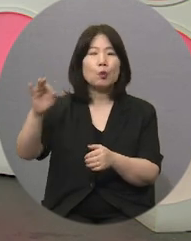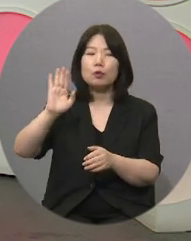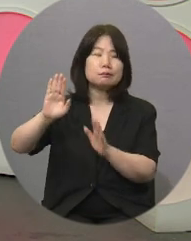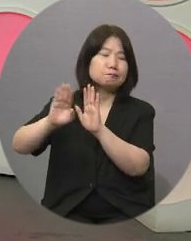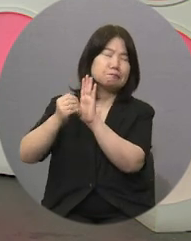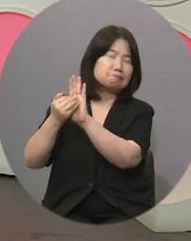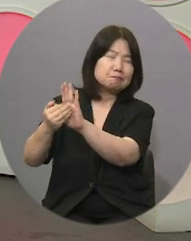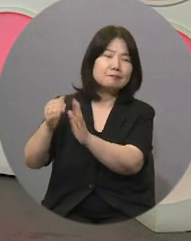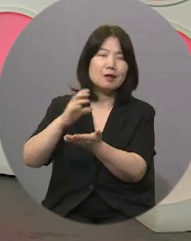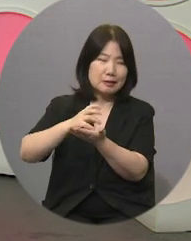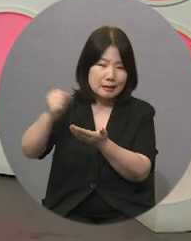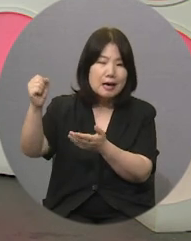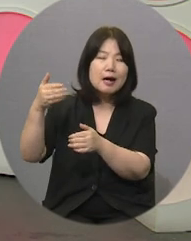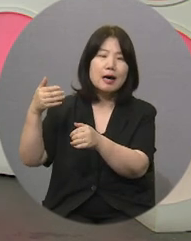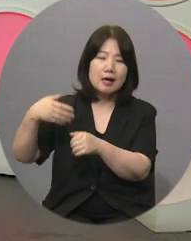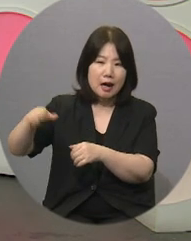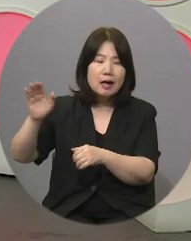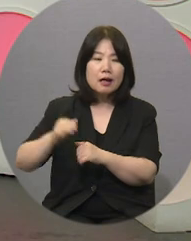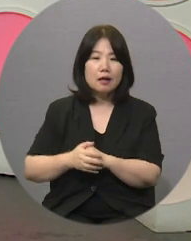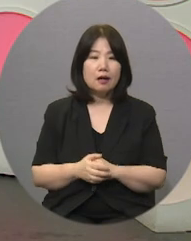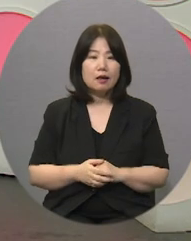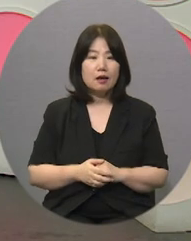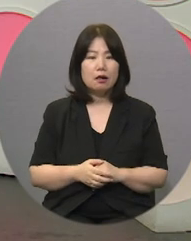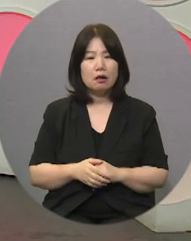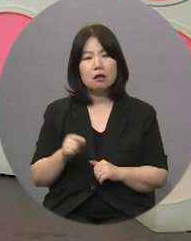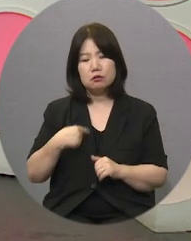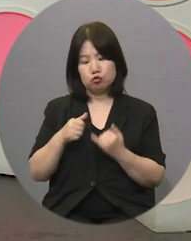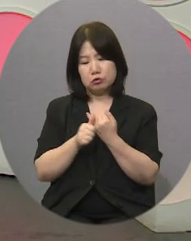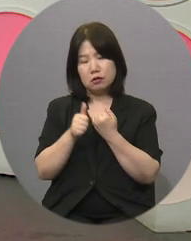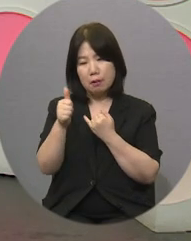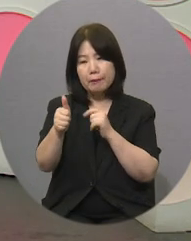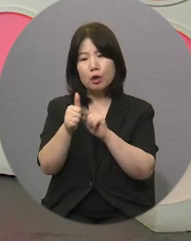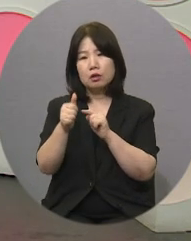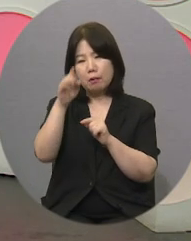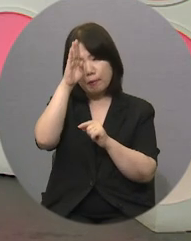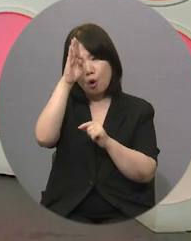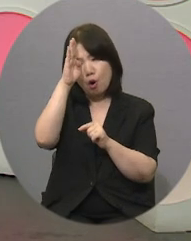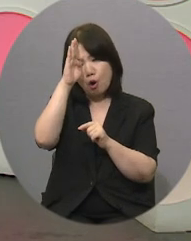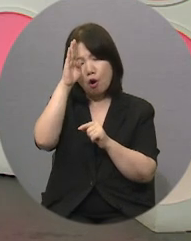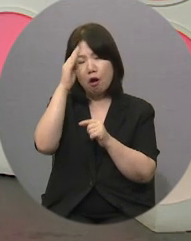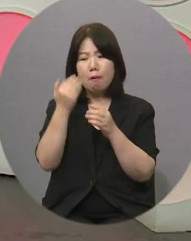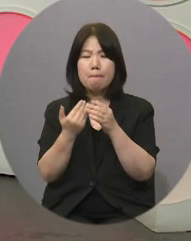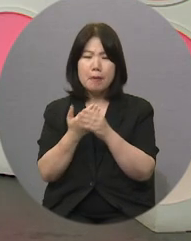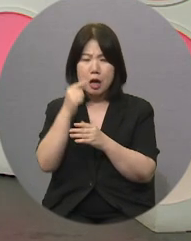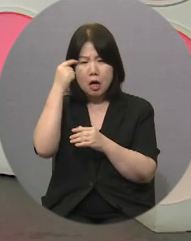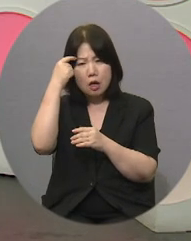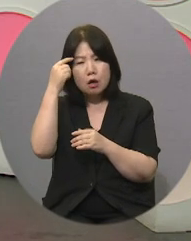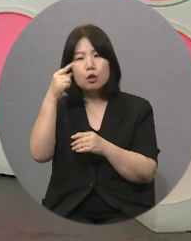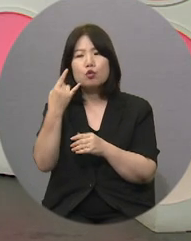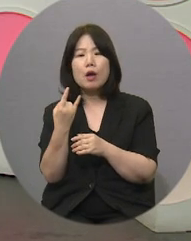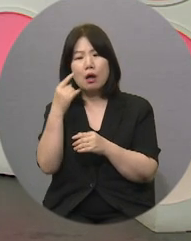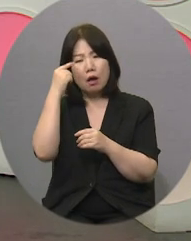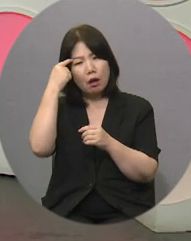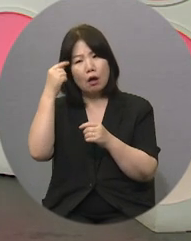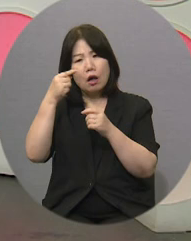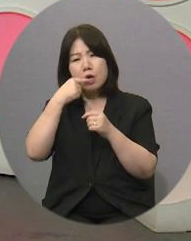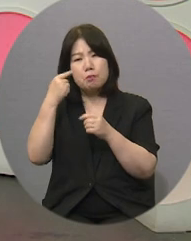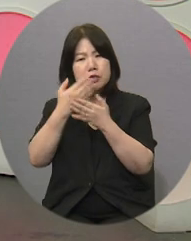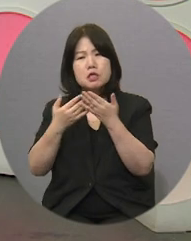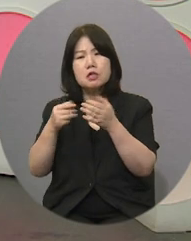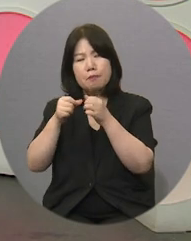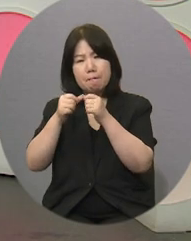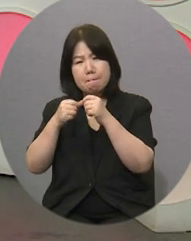됐어. 그나저나 우리 아저씨가 내출혈이라 간병하려면 조만간 장사를 접어야 할 것